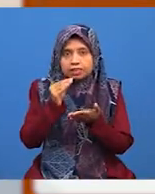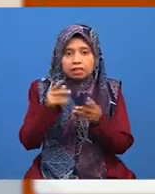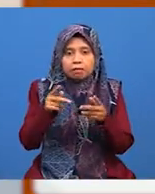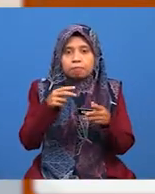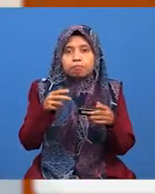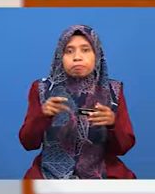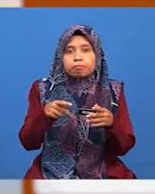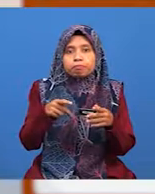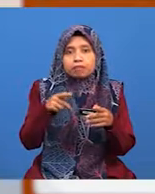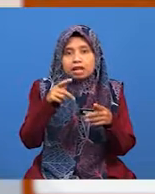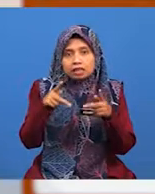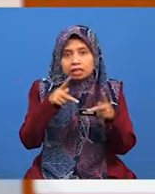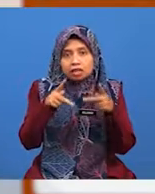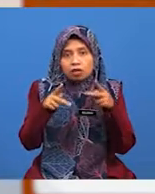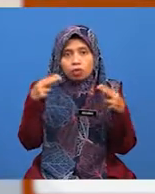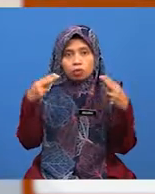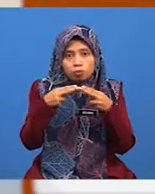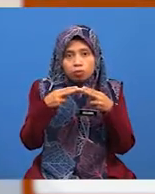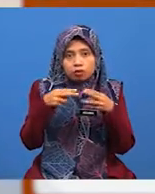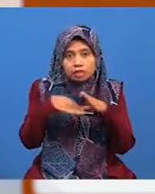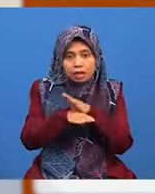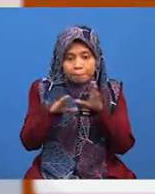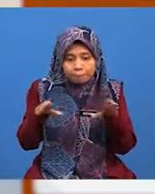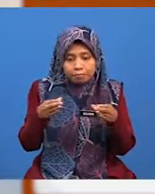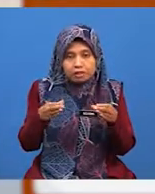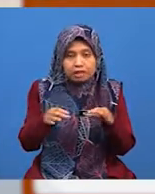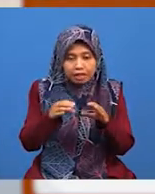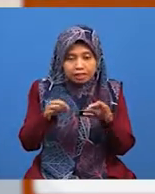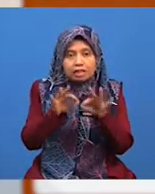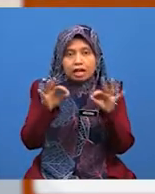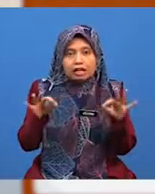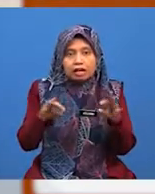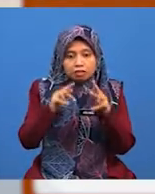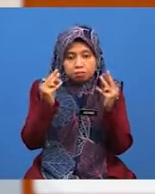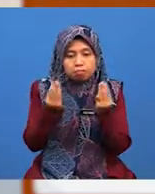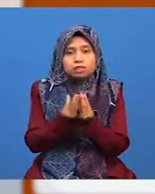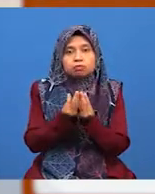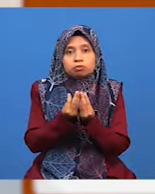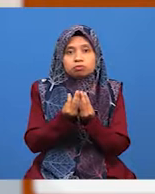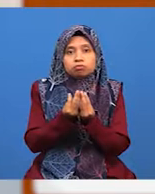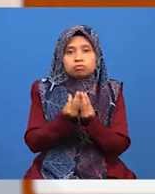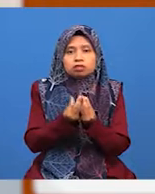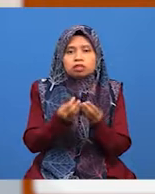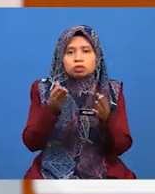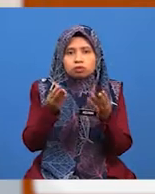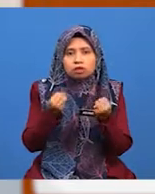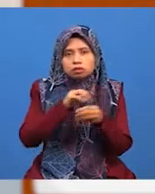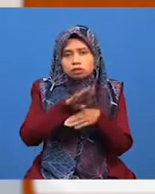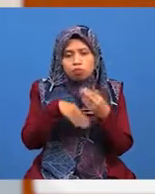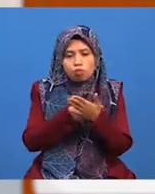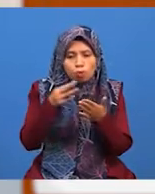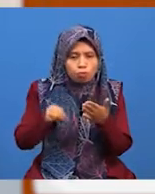hubung keterangan dalam pembinaan ayat majmuk. Cikgu harap semua murid memahami dengan